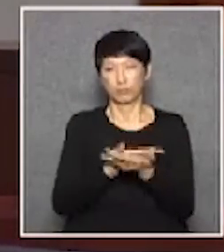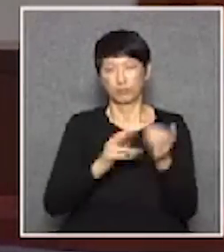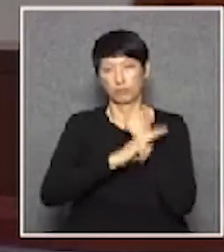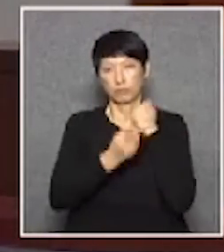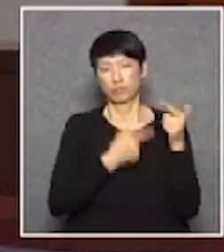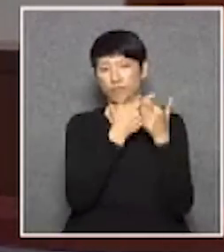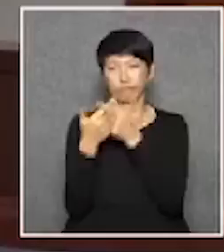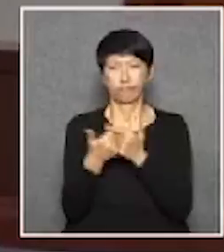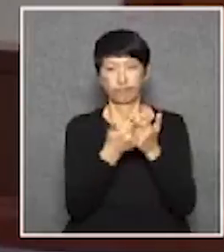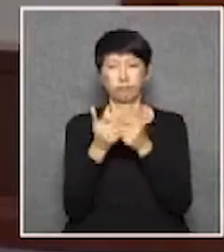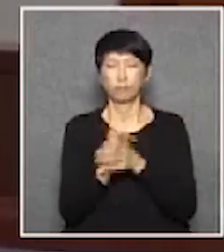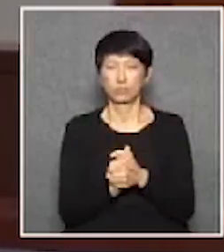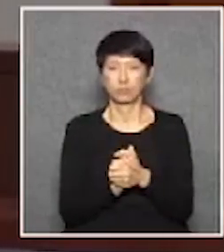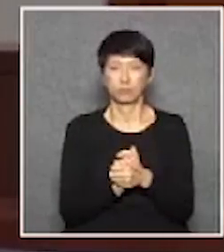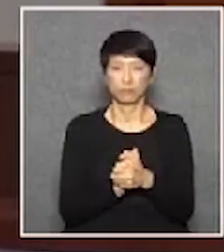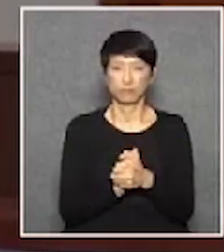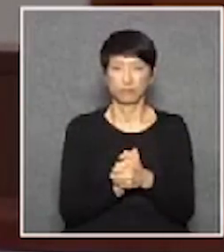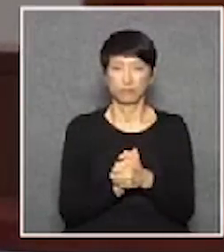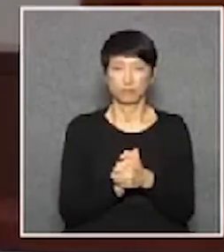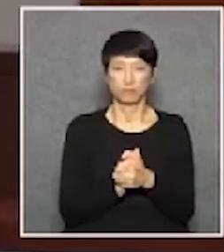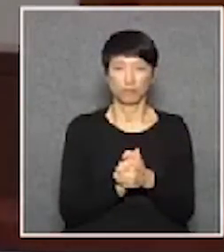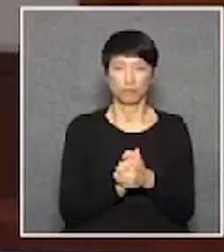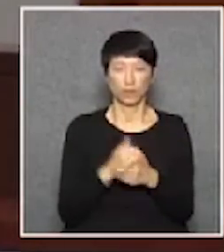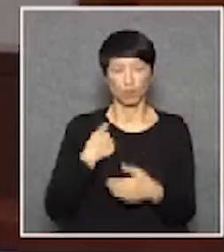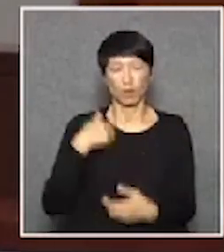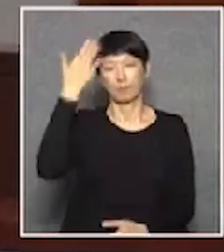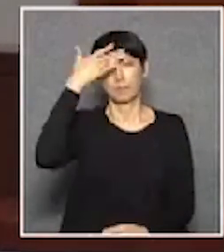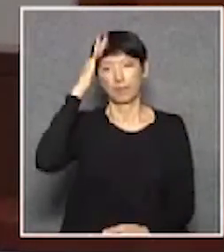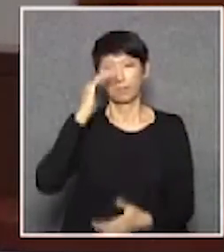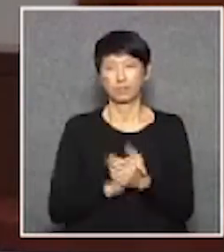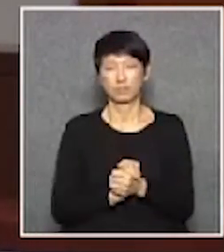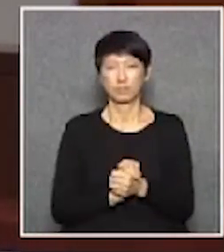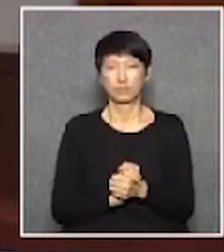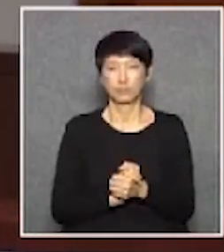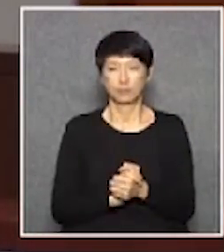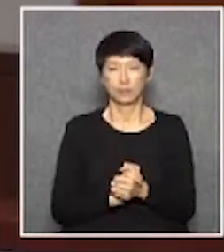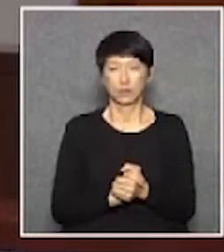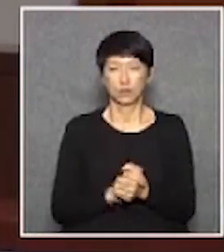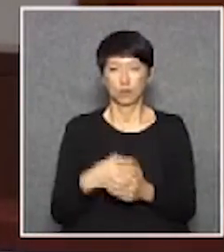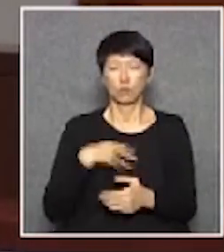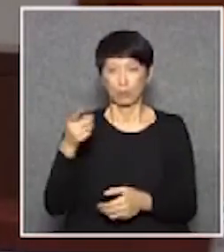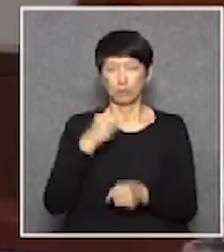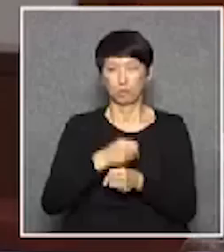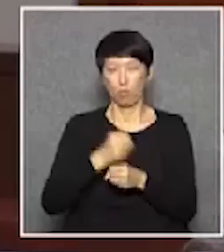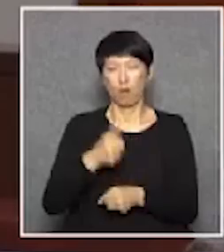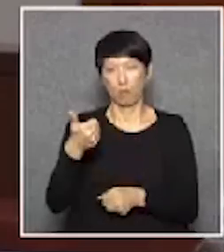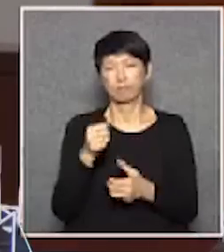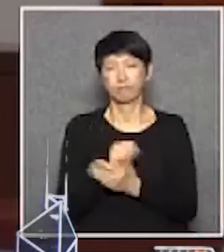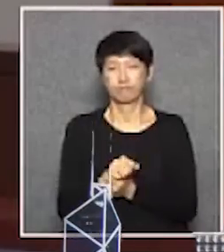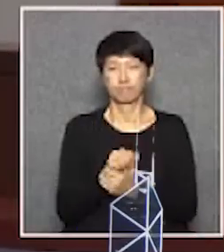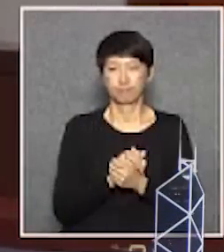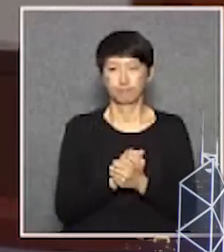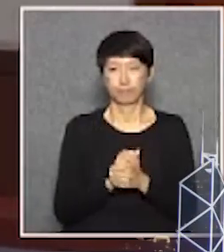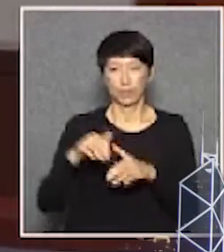咁呢啲咧，我哋都係即係可以理解啊，亦都應我覺得你都應該去做嘅嘢嚟嘅，係咪？